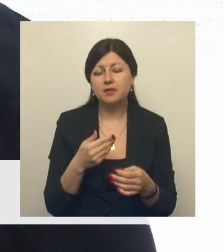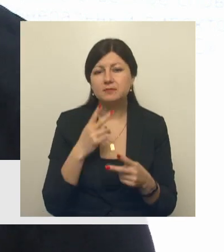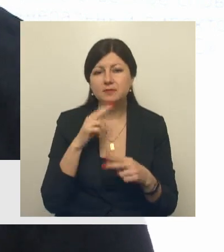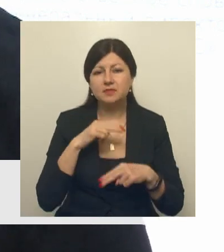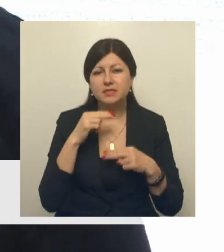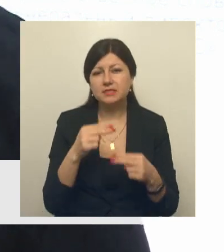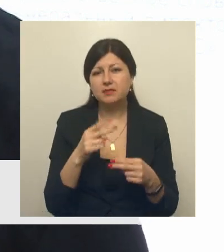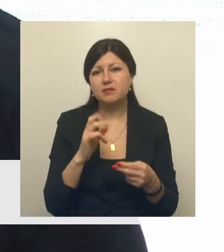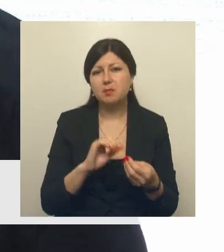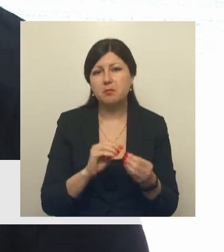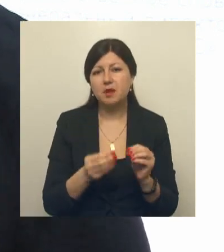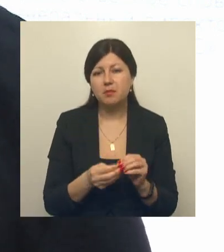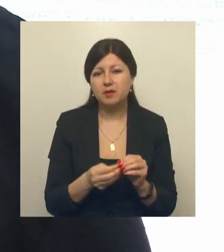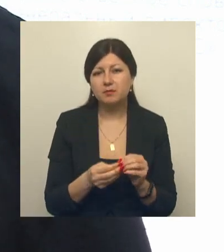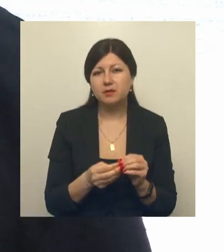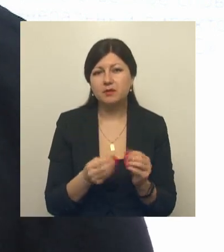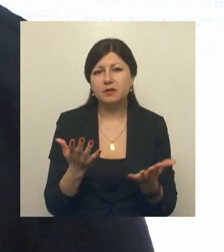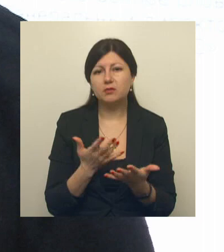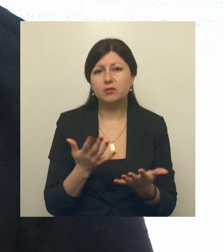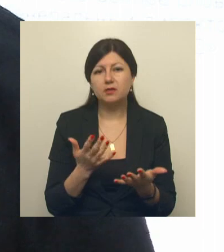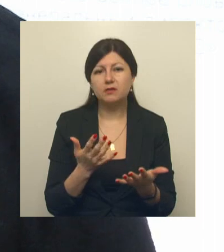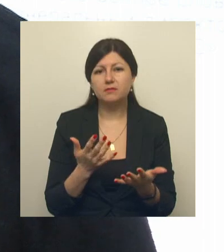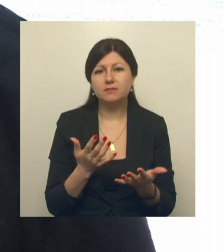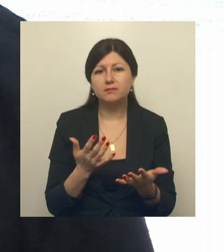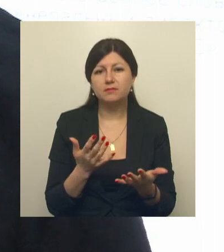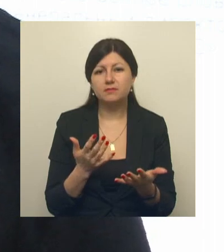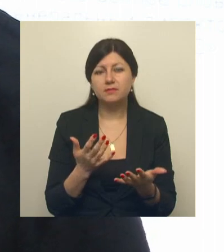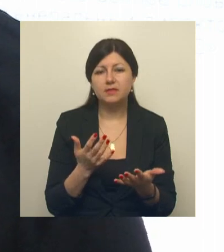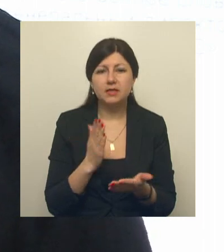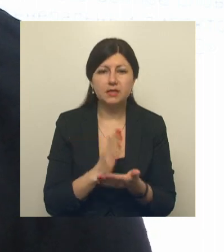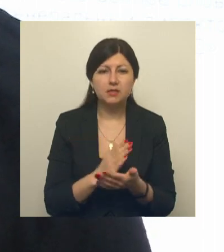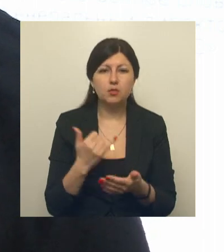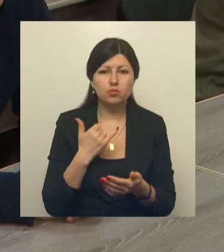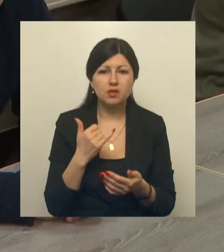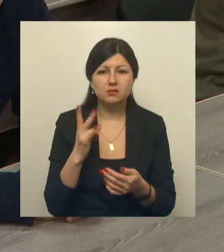сконцентрироваться на проблемах, которые есть у нас на